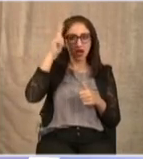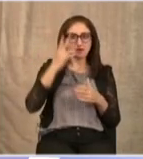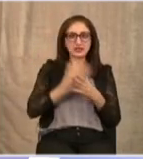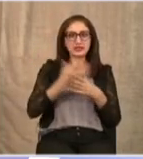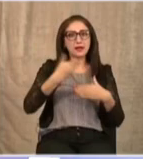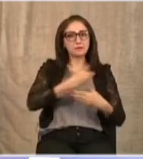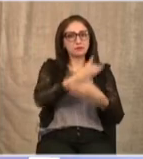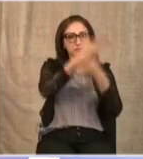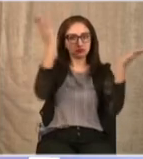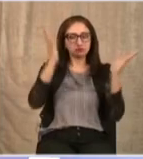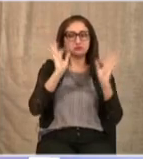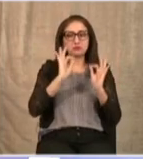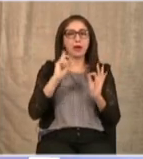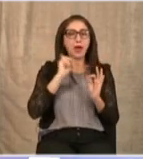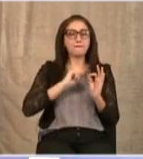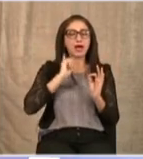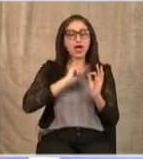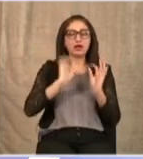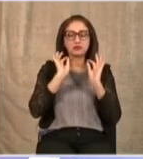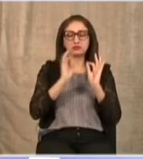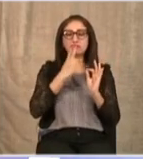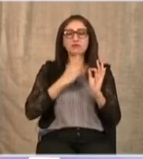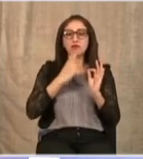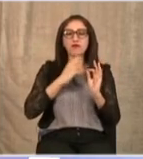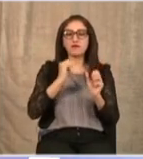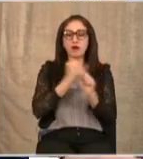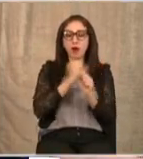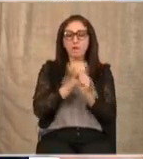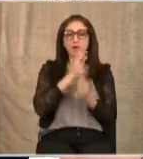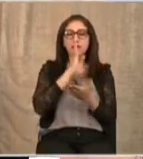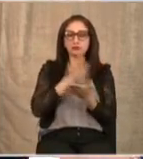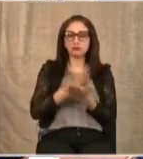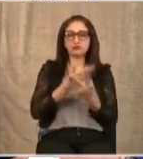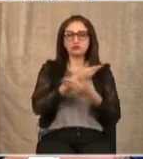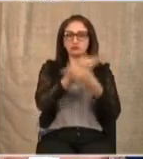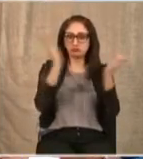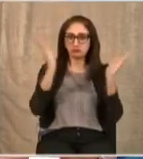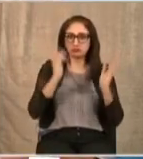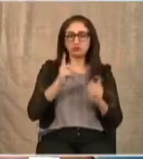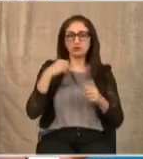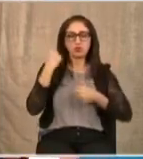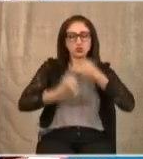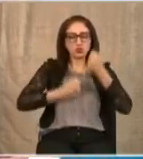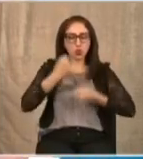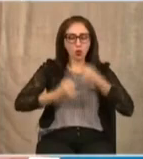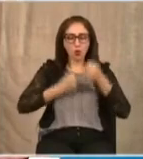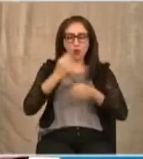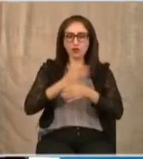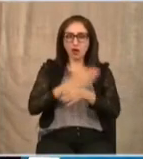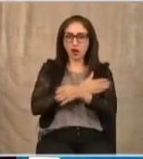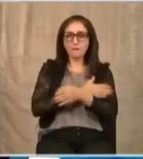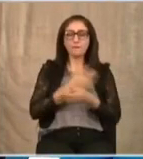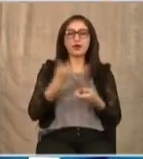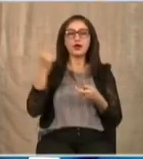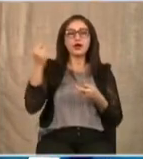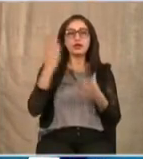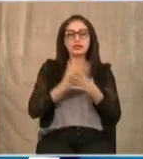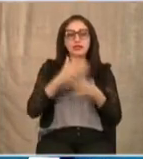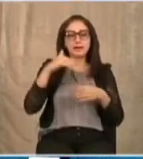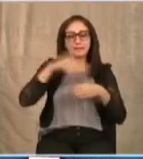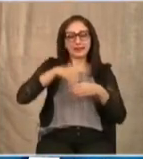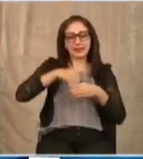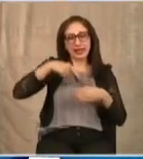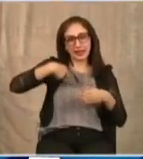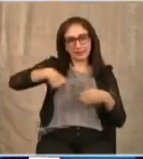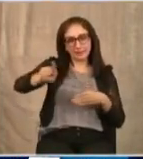بامانه واقتدار عملنا وجهودنا في سبيل اجراء انتخابات